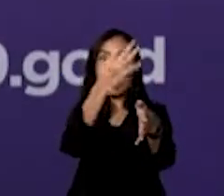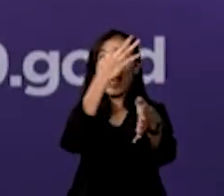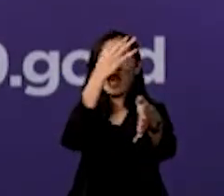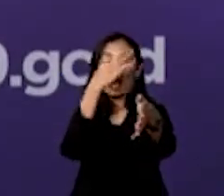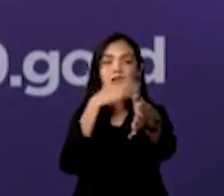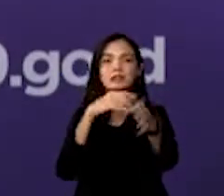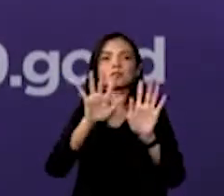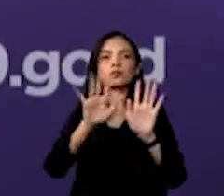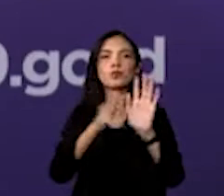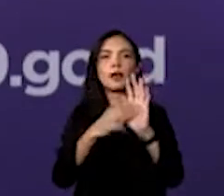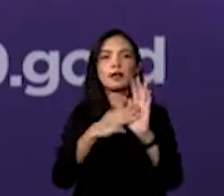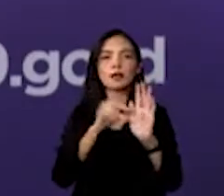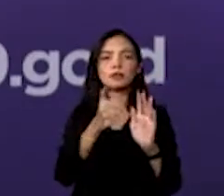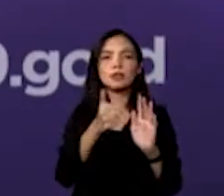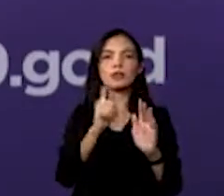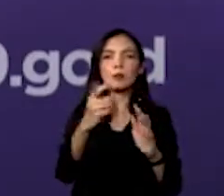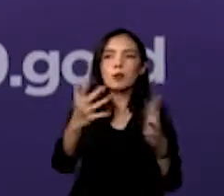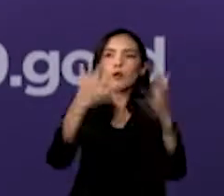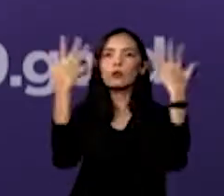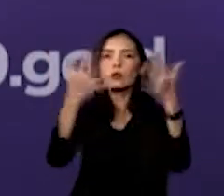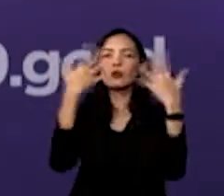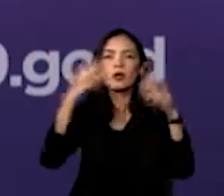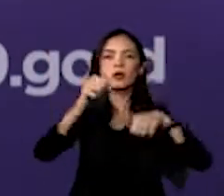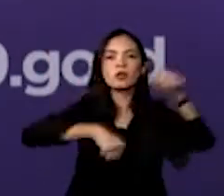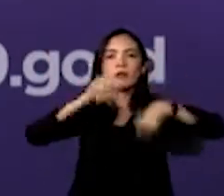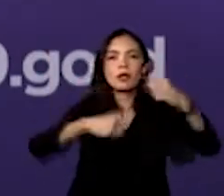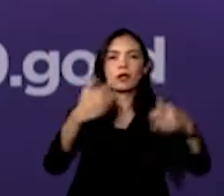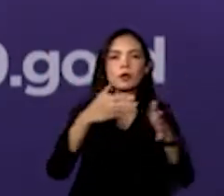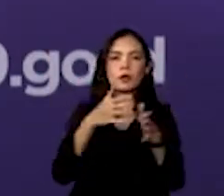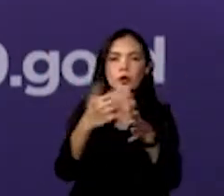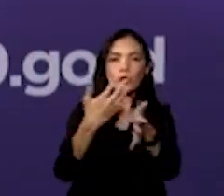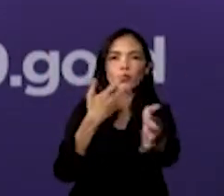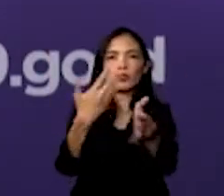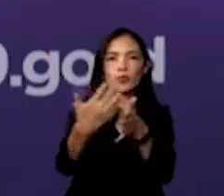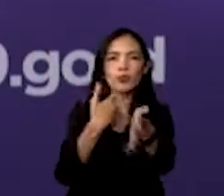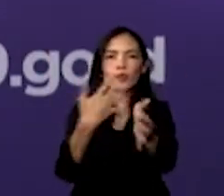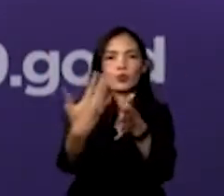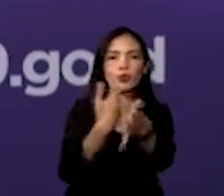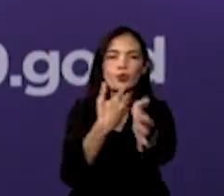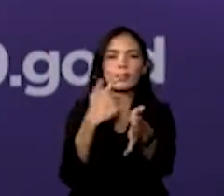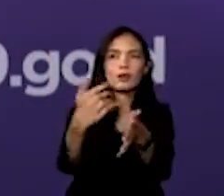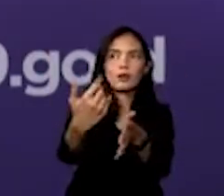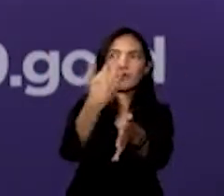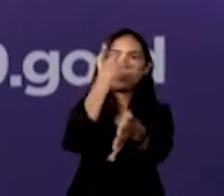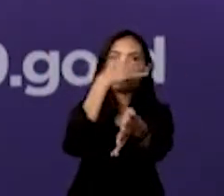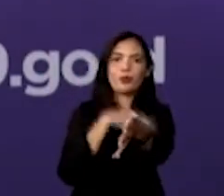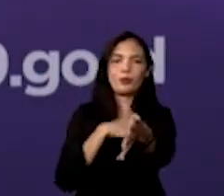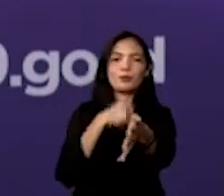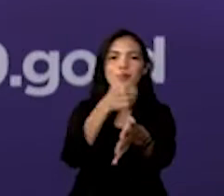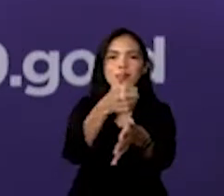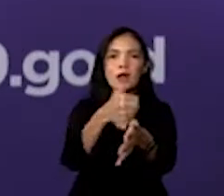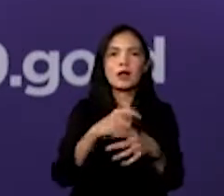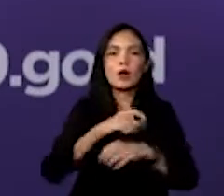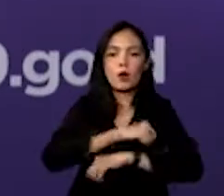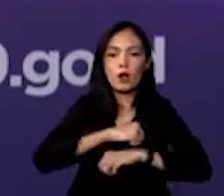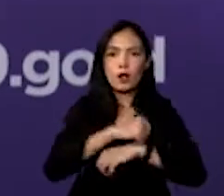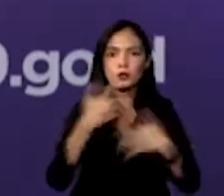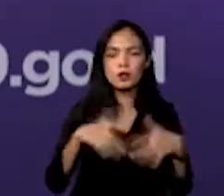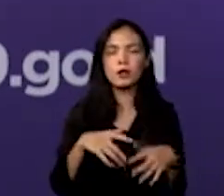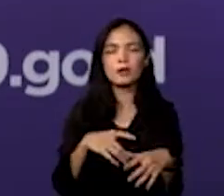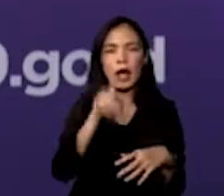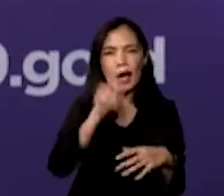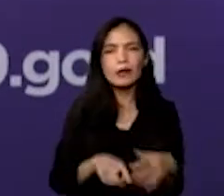ee e sepedanya kedua habis melakukan kegiatan olahraga kita ajarkan mereka untuk cuci